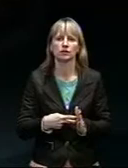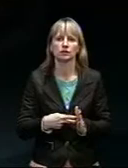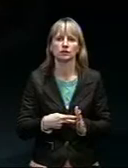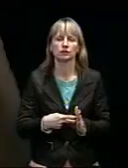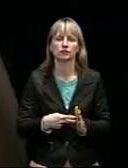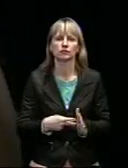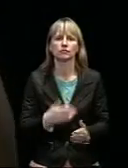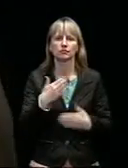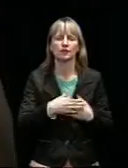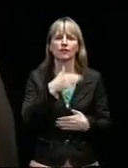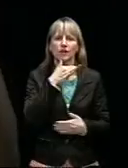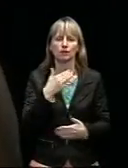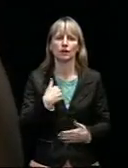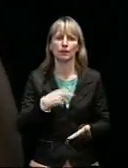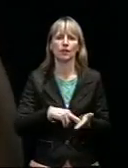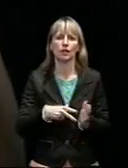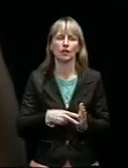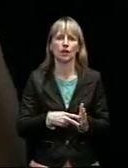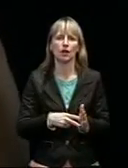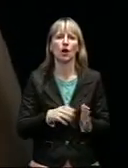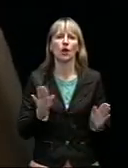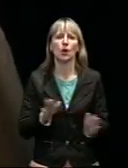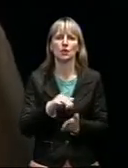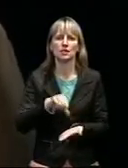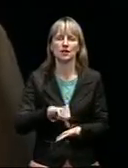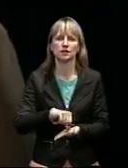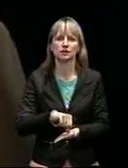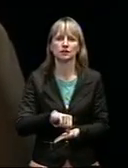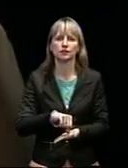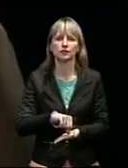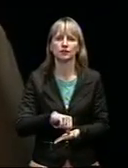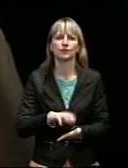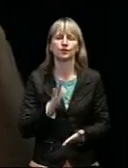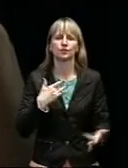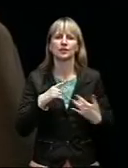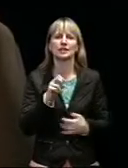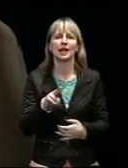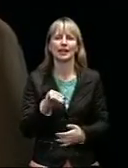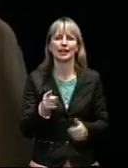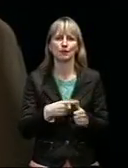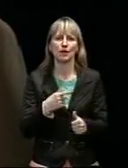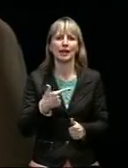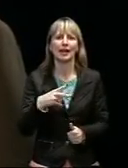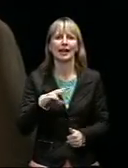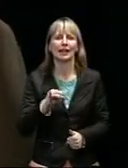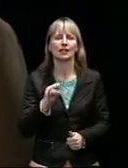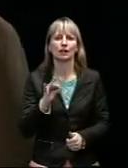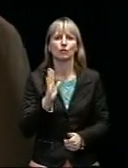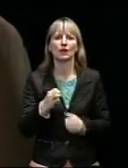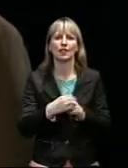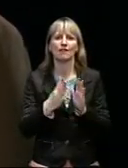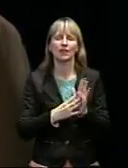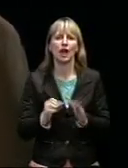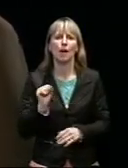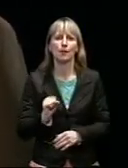время у меня планируется сольный концерт в концертном зале имени Глинки. Он будет 19